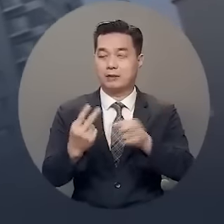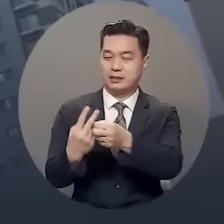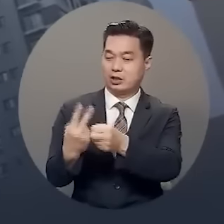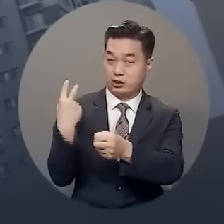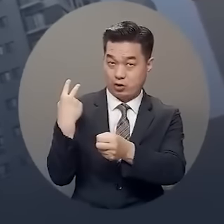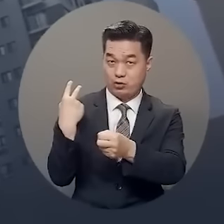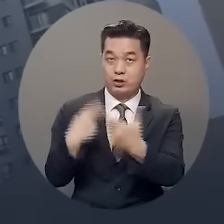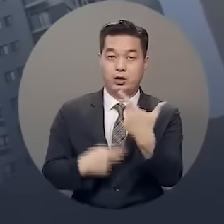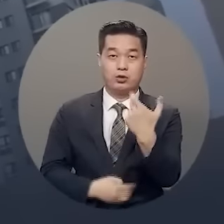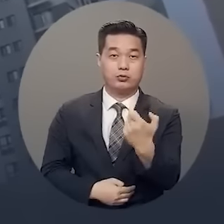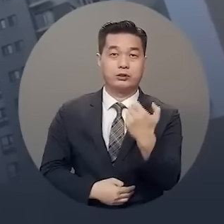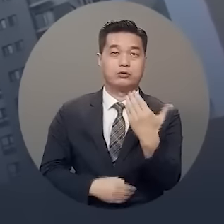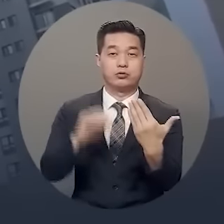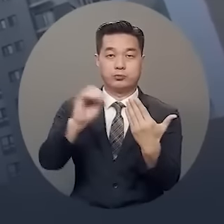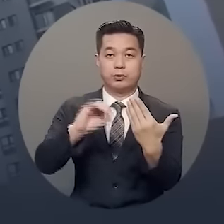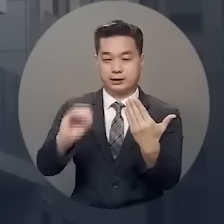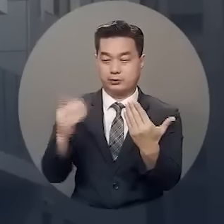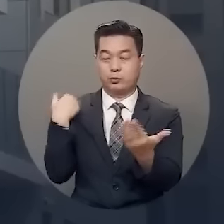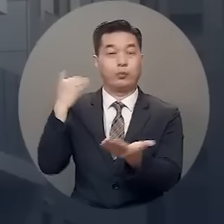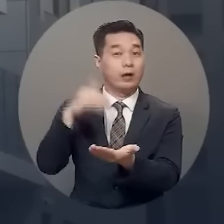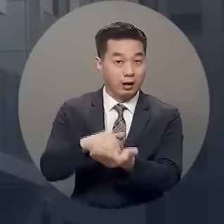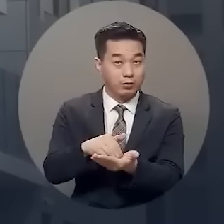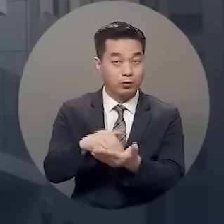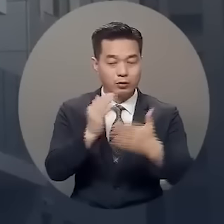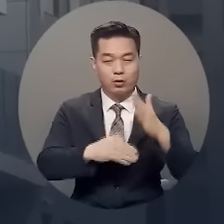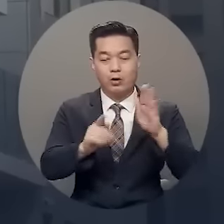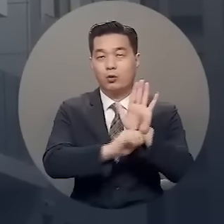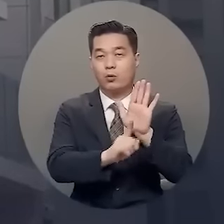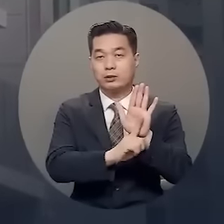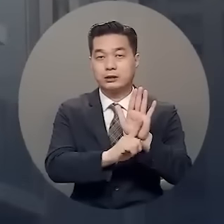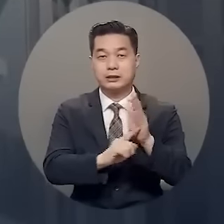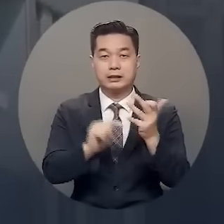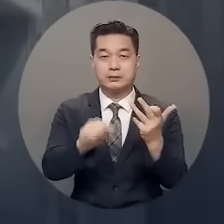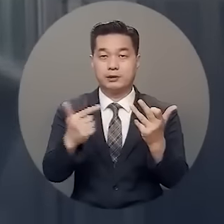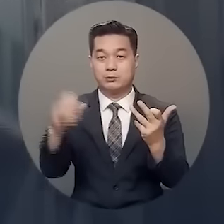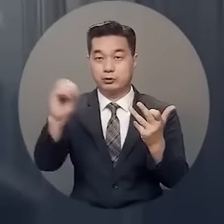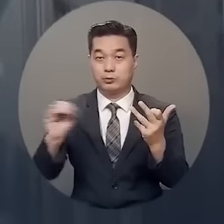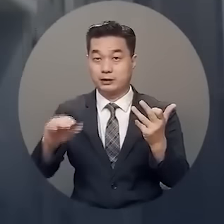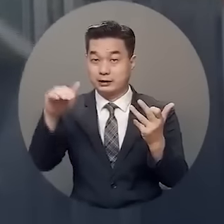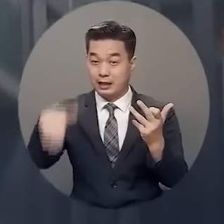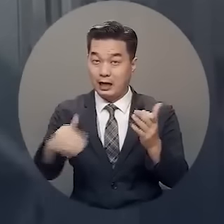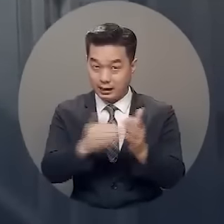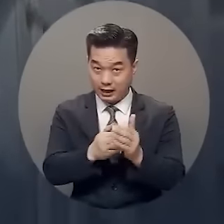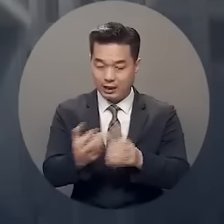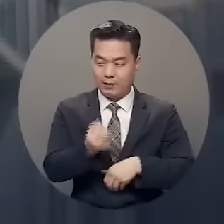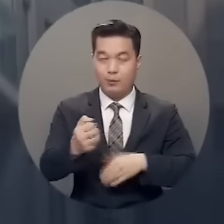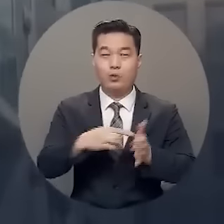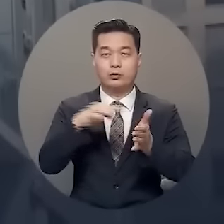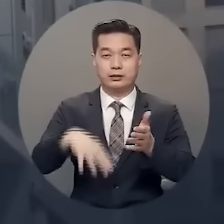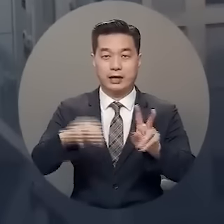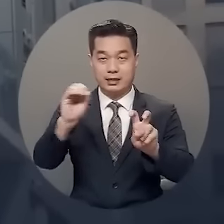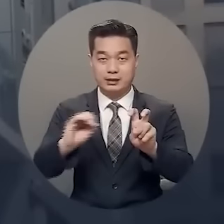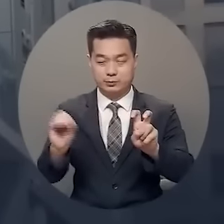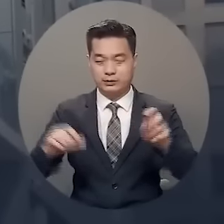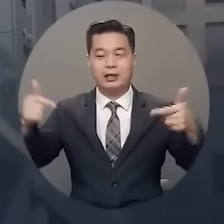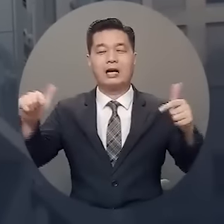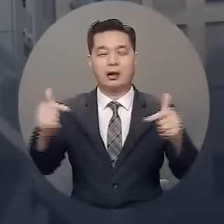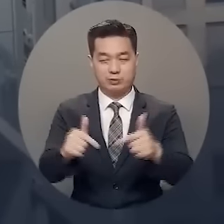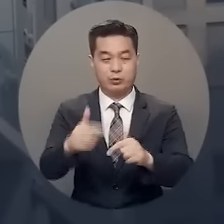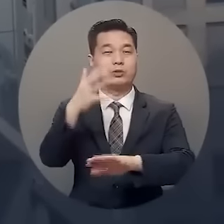수준인 69% 되돌아갔고 공시 가격 18.6% 하락 보유세 20% 이상 감소라는